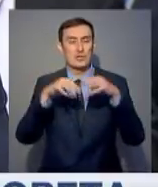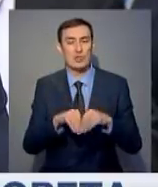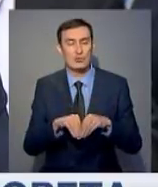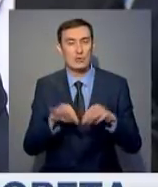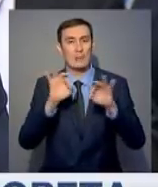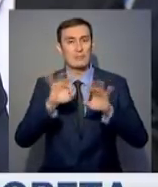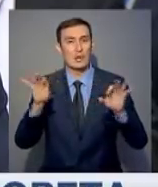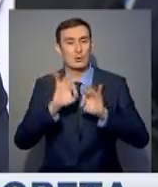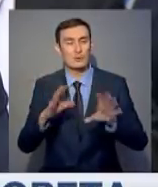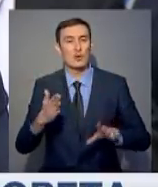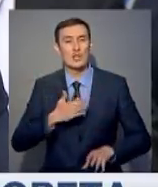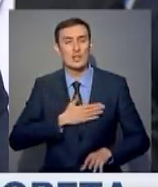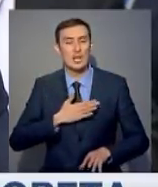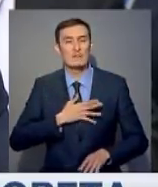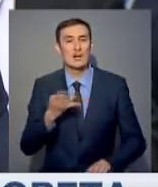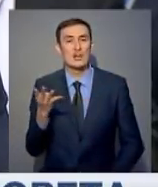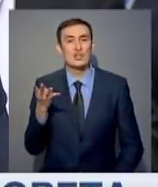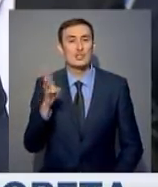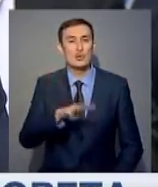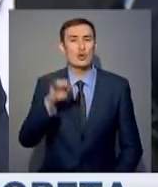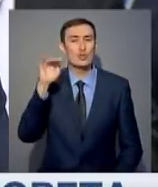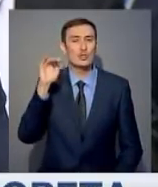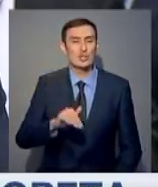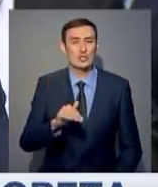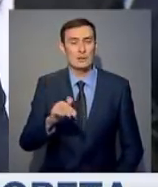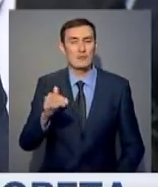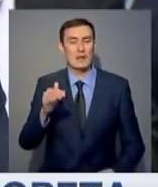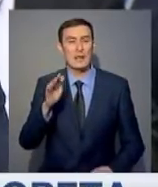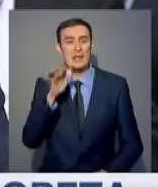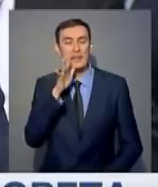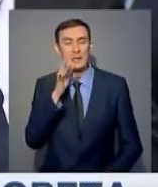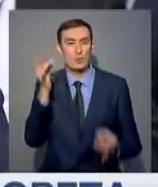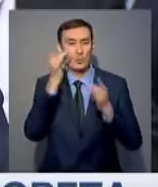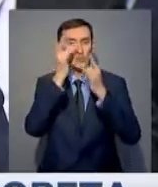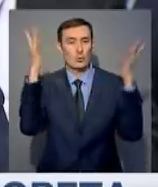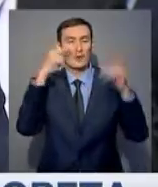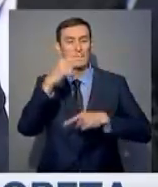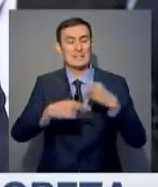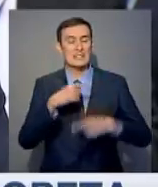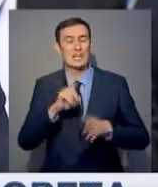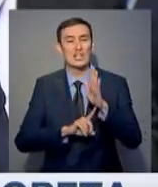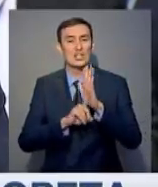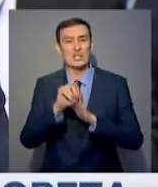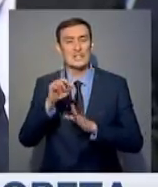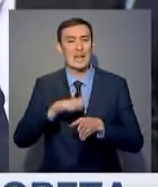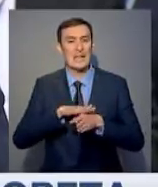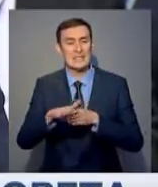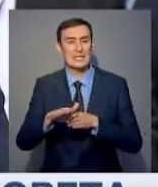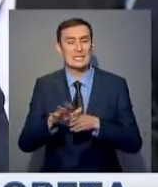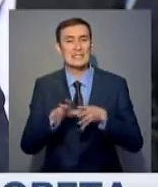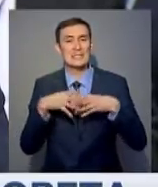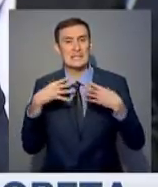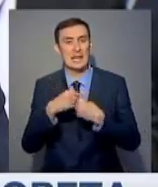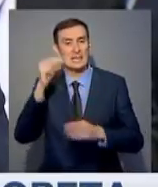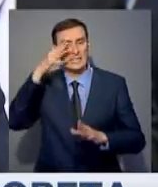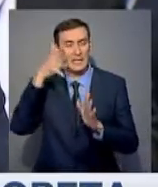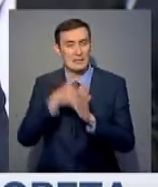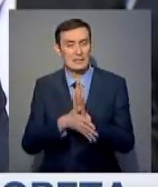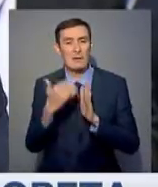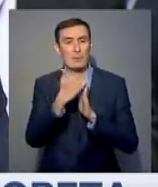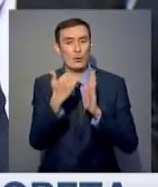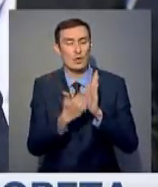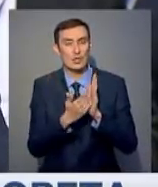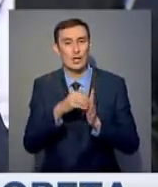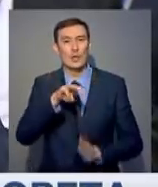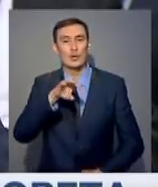обнародованию нашего 4 тысячелетнего культурного наследия начата реализация социально исследовательского проекта